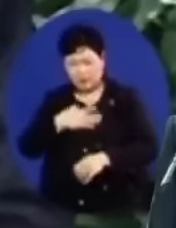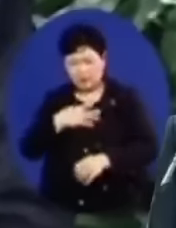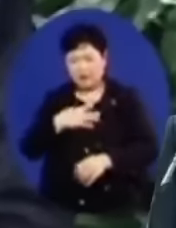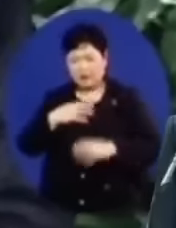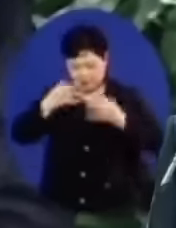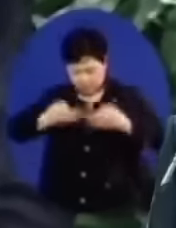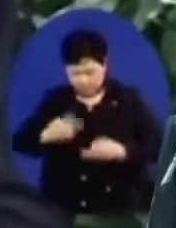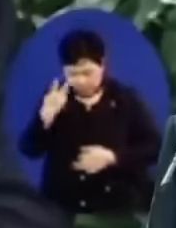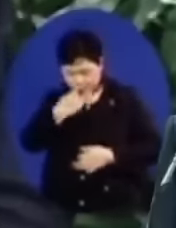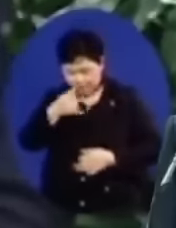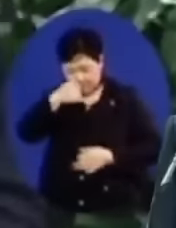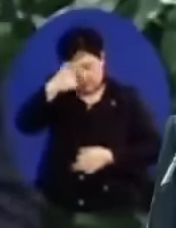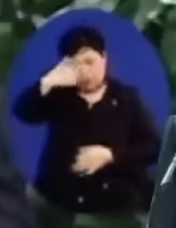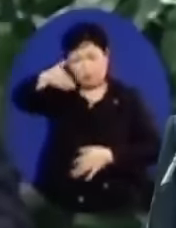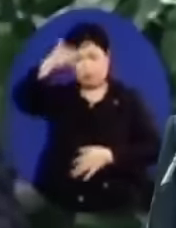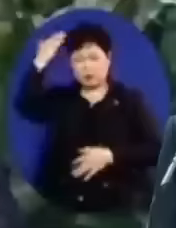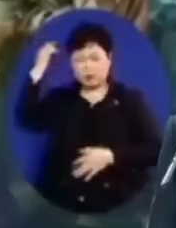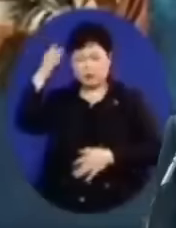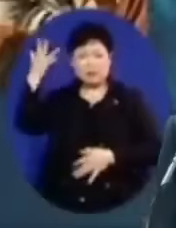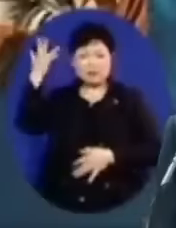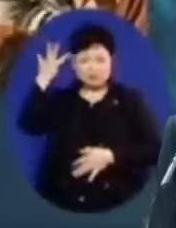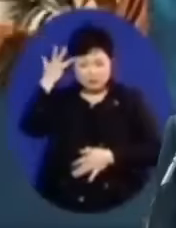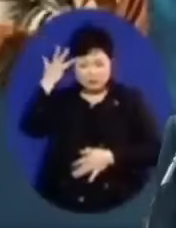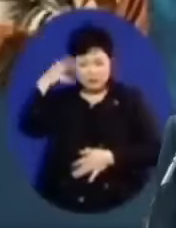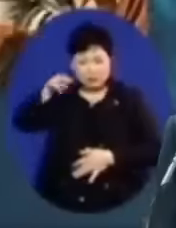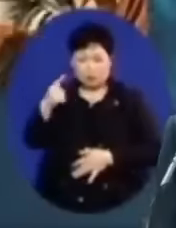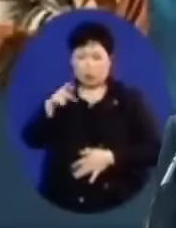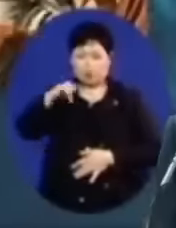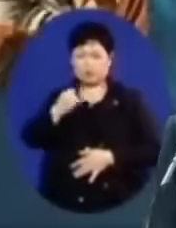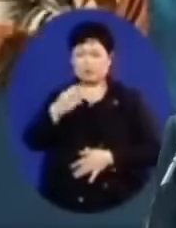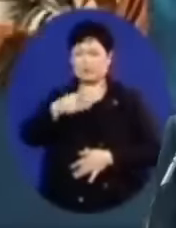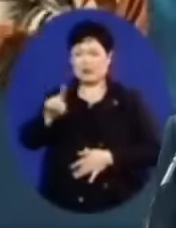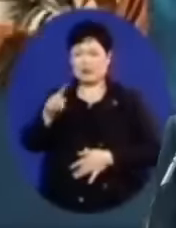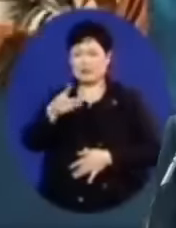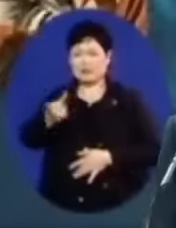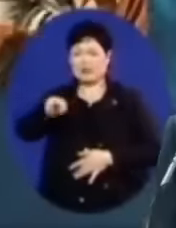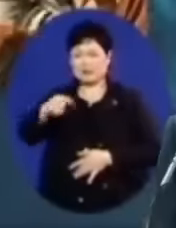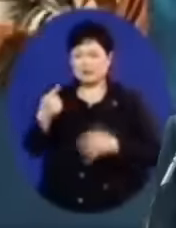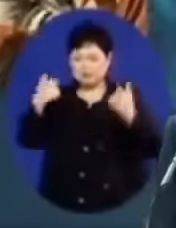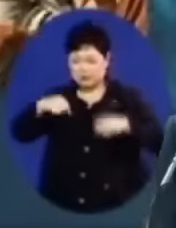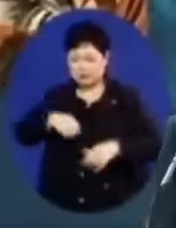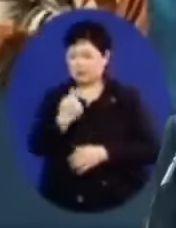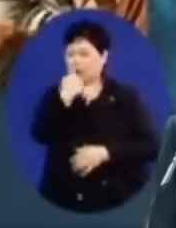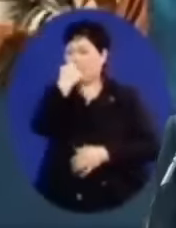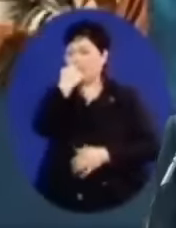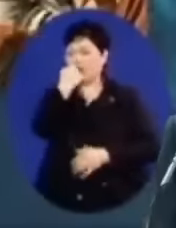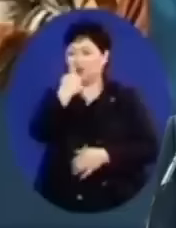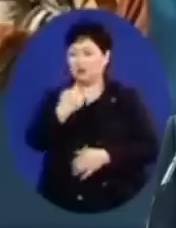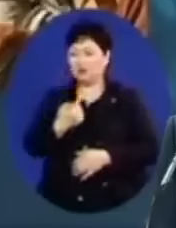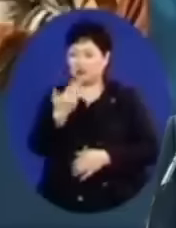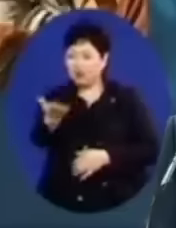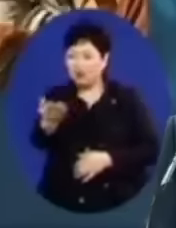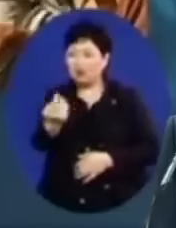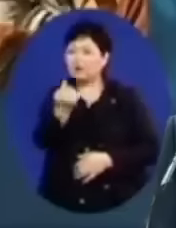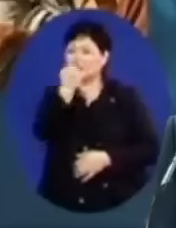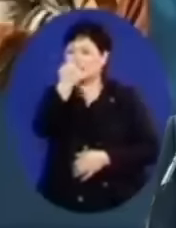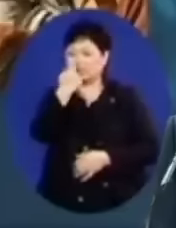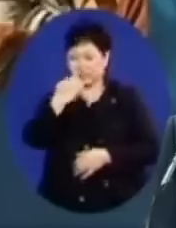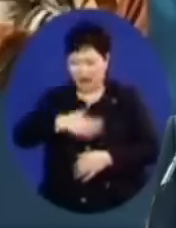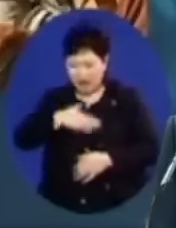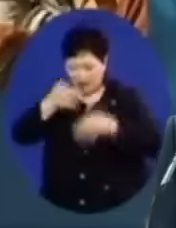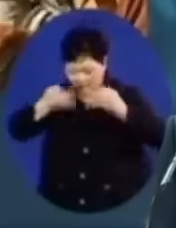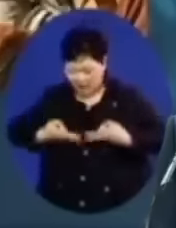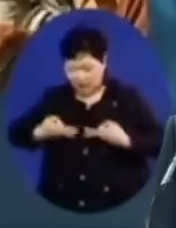것입니다. 고대 위대한 철학자인 소크라테스는 최고의 가르침은 너 자신을 알라는 것이었습니다. 이것은 오늘날의 모든 철학의